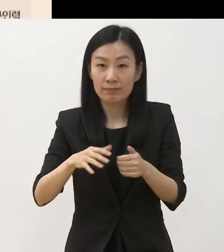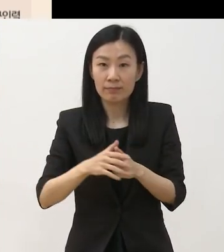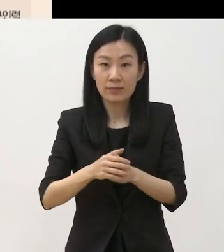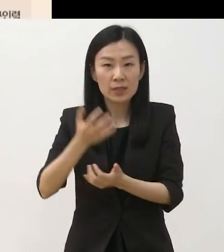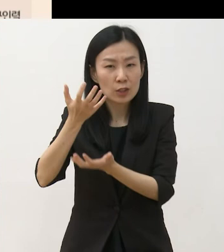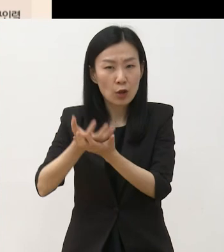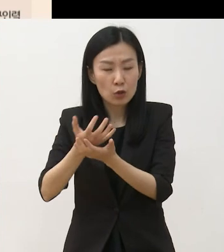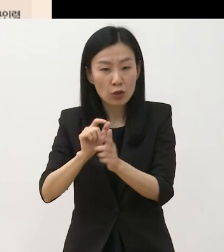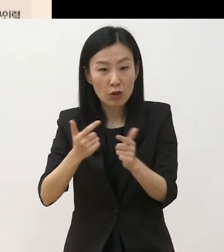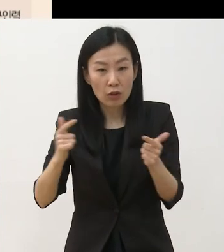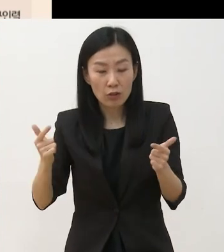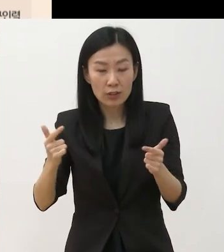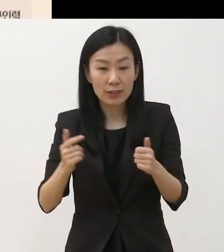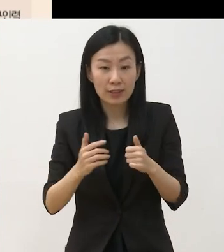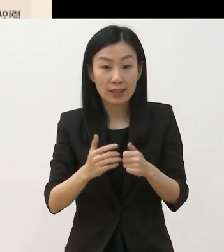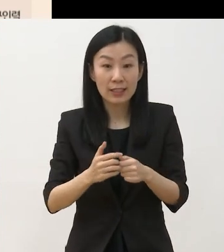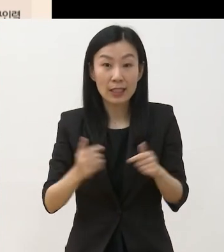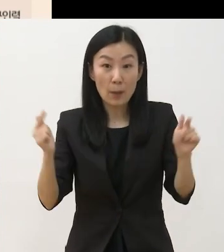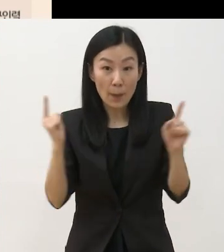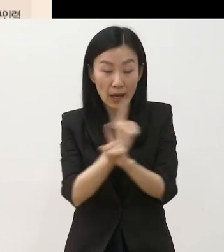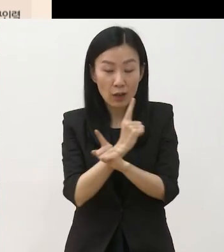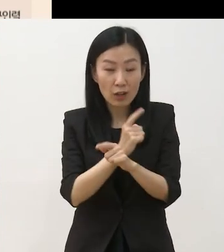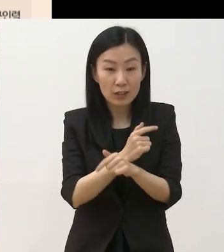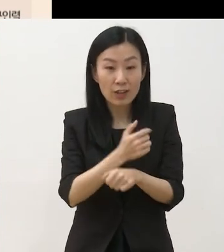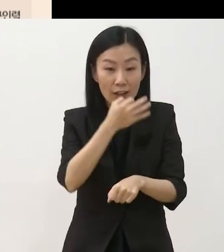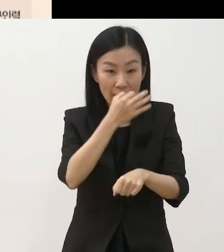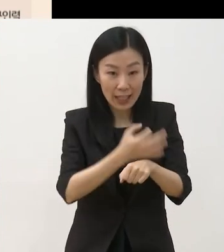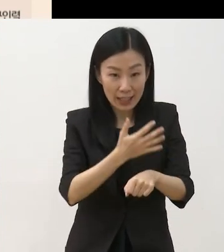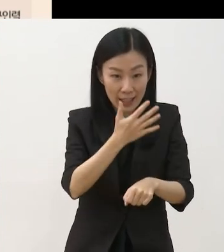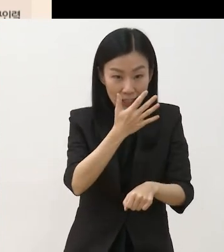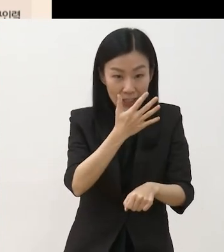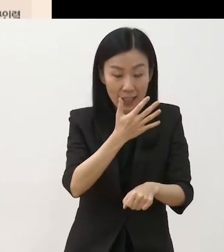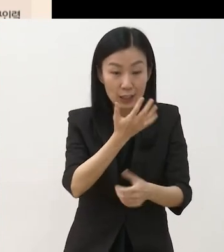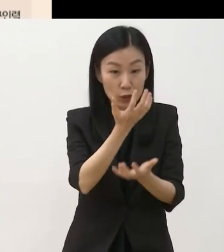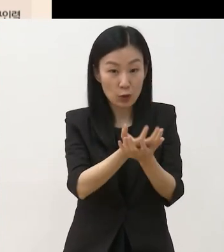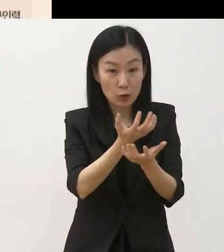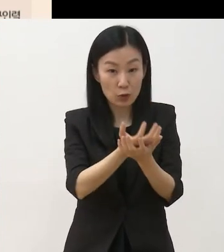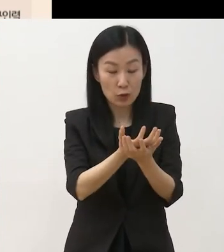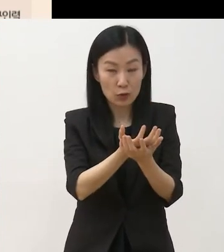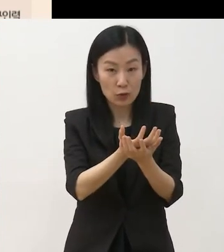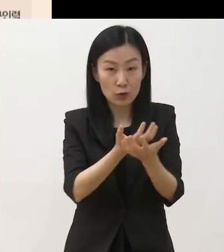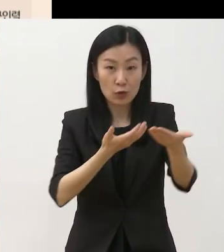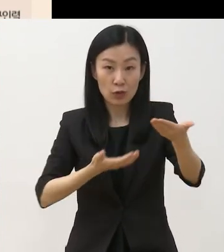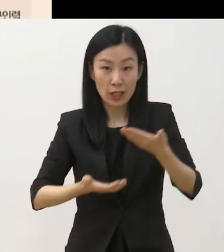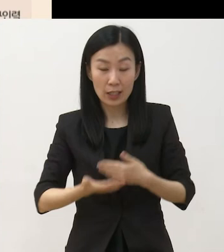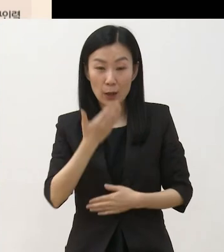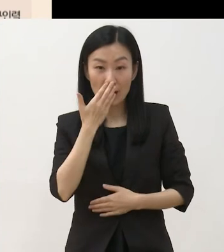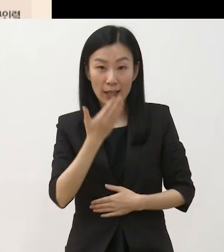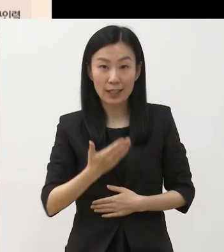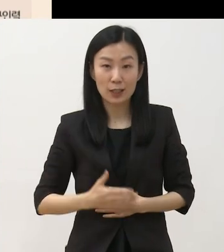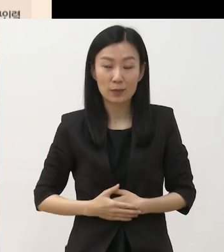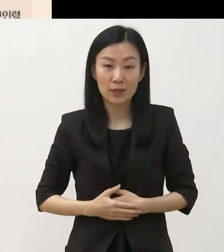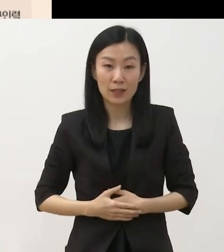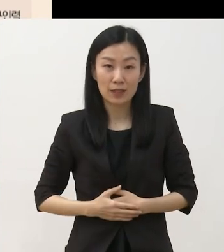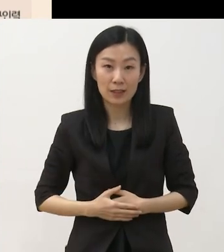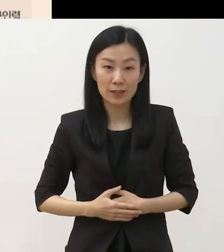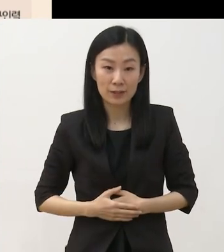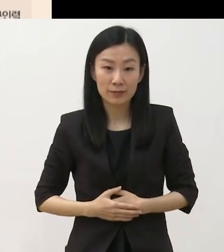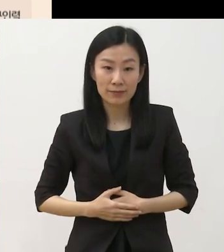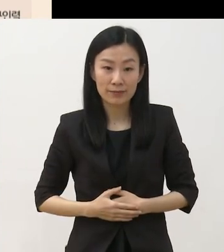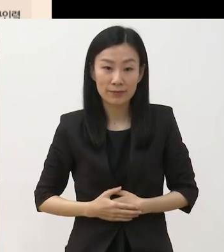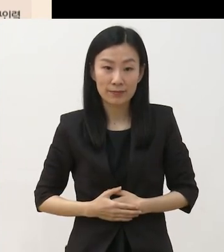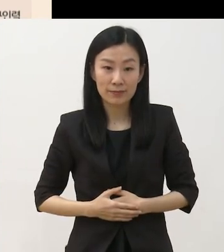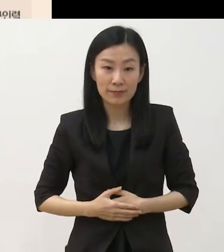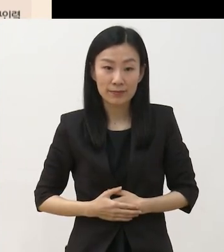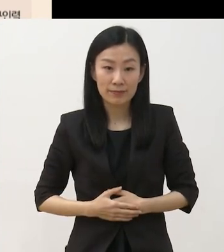간단한 고용보험 사업자 자격 취득자 명부를 통해서 제출을 하시면 가능합니다. 또한 그 상근 인력에 대한